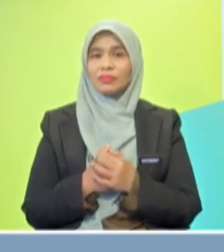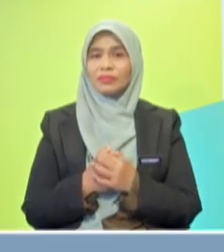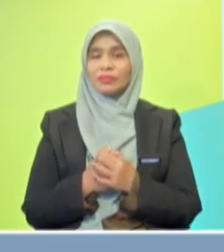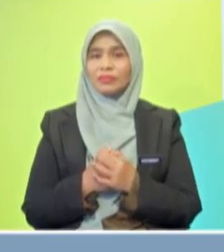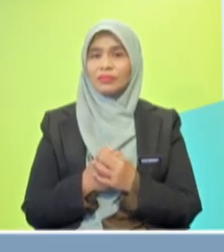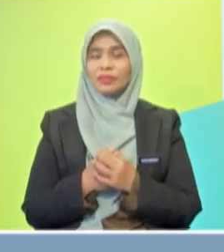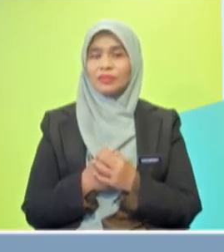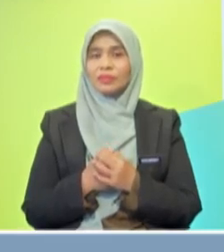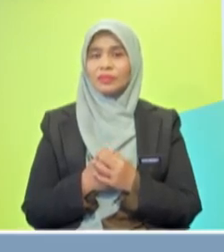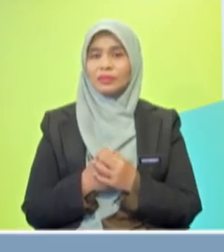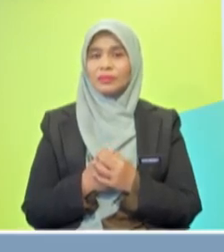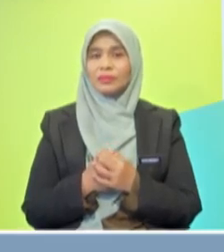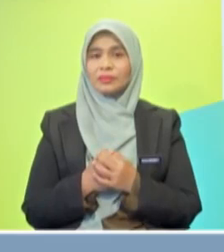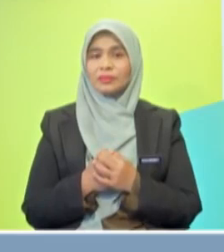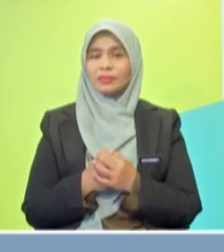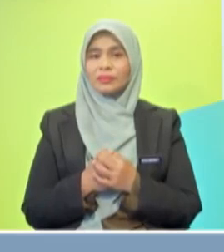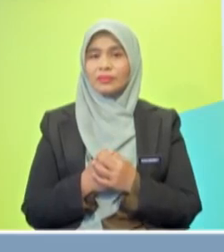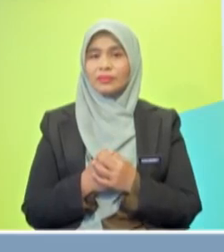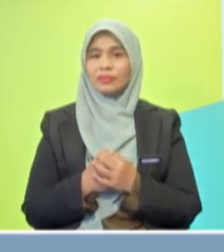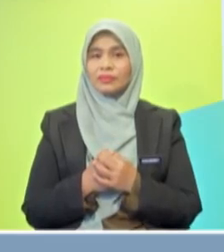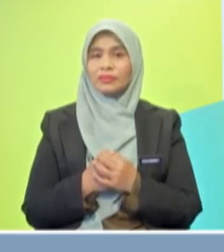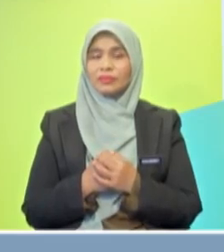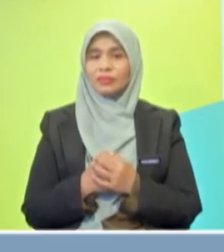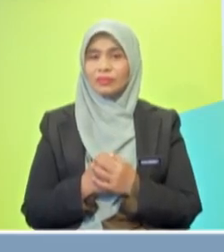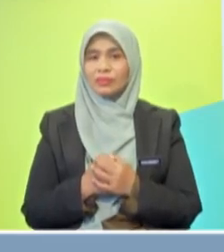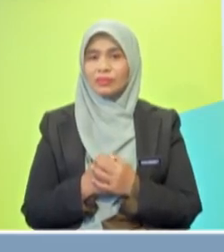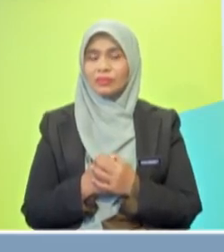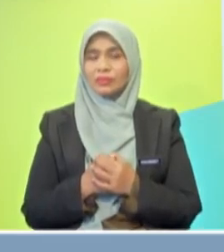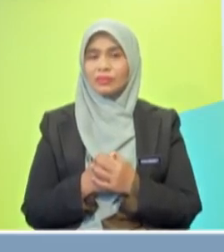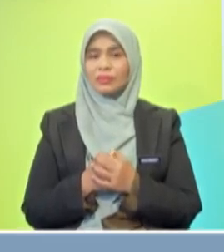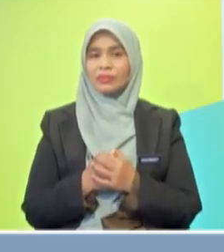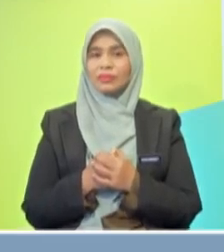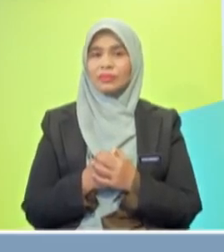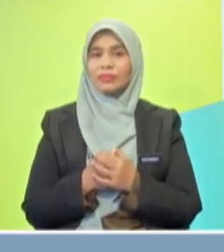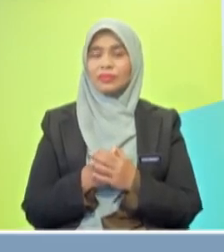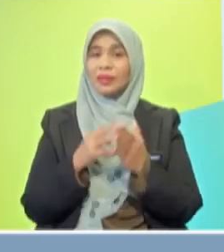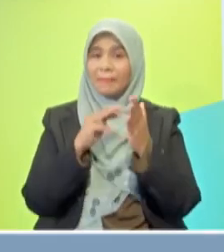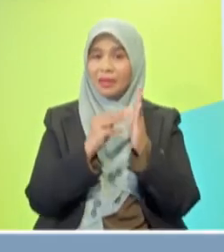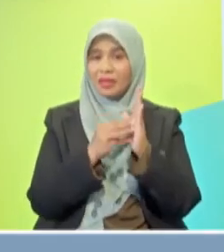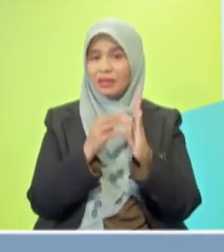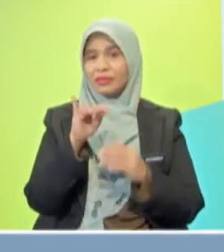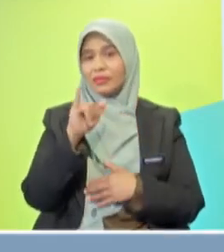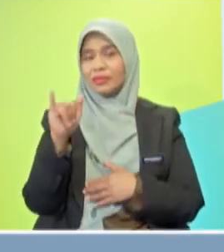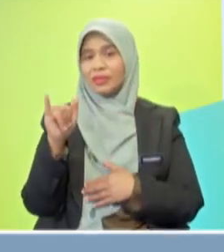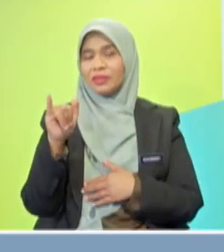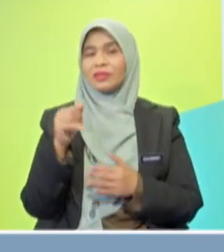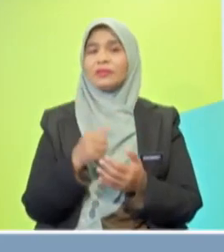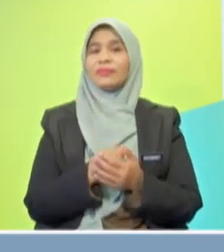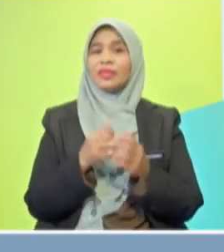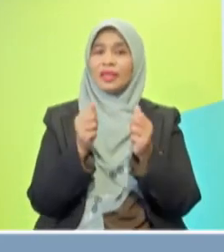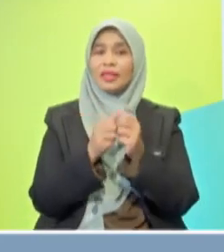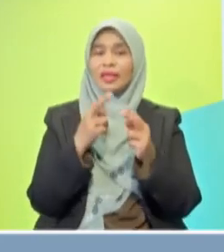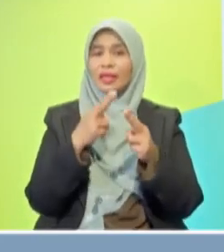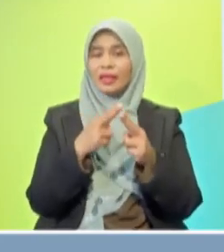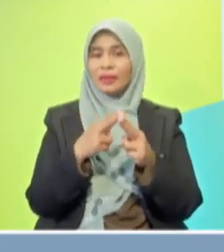bika min syarrihi wa syarri ma huwa lahu. Okey, maksudnya Aiman? Maksudnya dengan